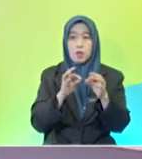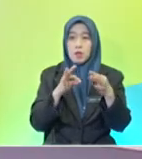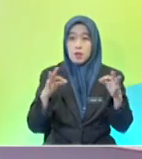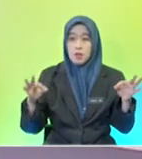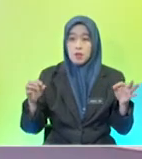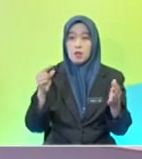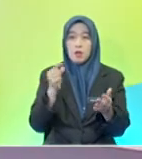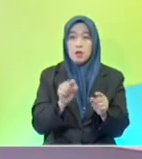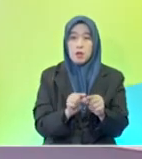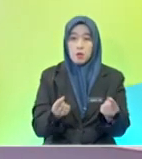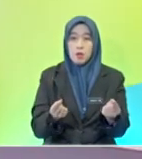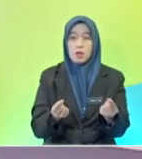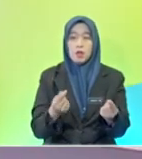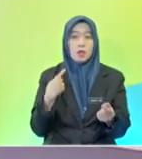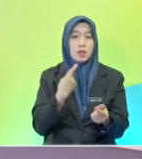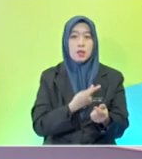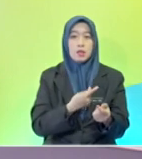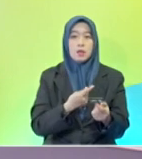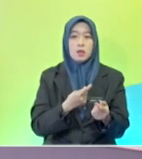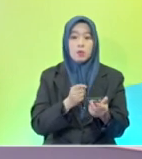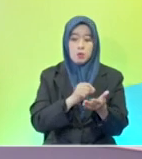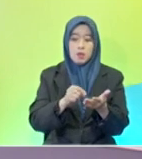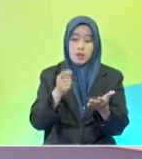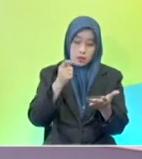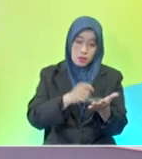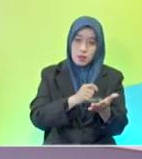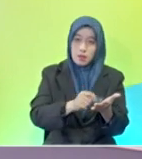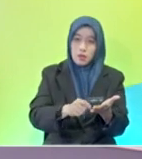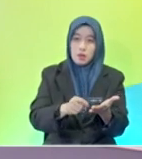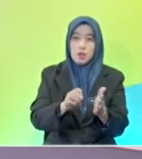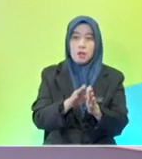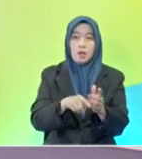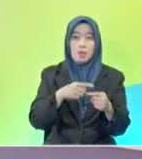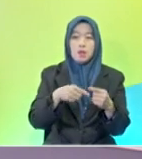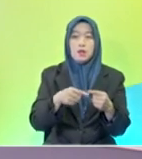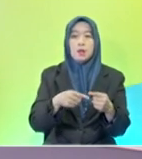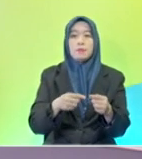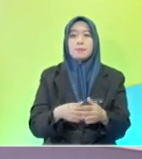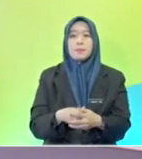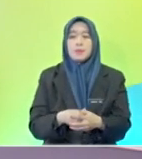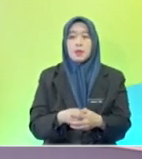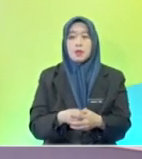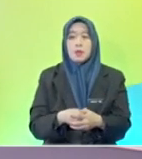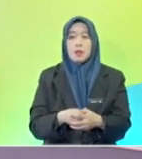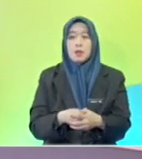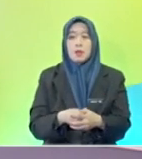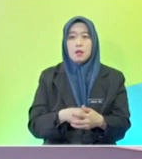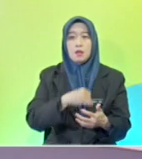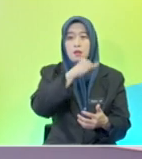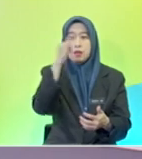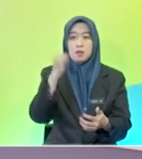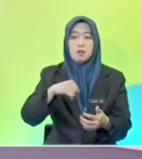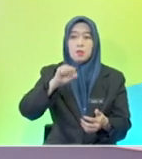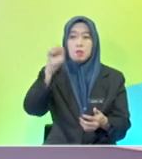ada tanda mim, tanda berhenti pada salah satu tempat, tanda lebih baik berhenti, qala, jim, sola dan juga